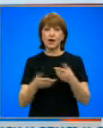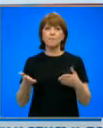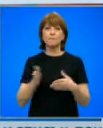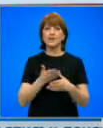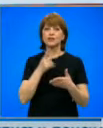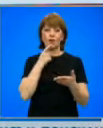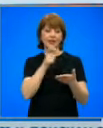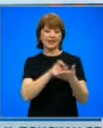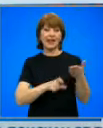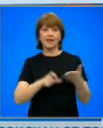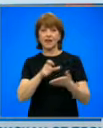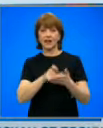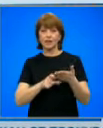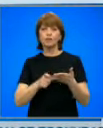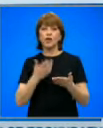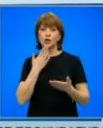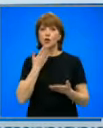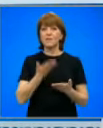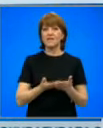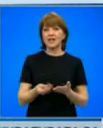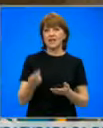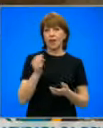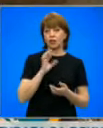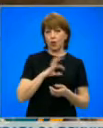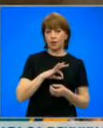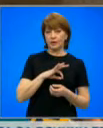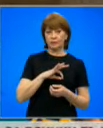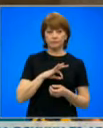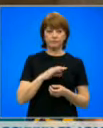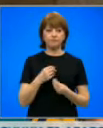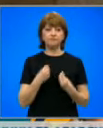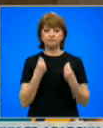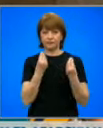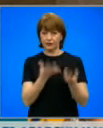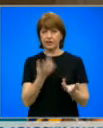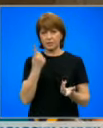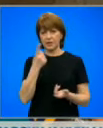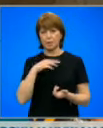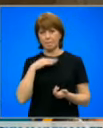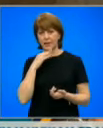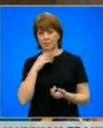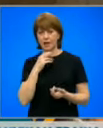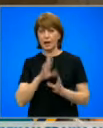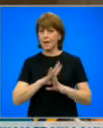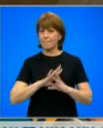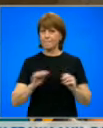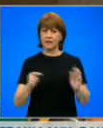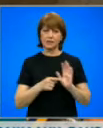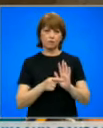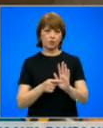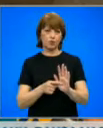и обявените доходи, но за това имало обяснение. Ще ви дам пример. Без да посочвам конкретно